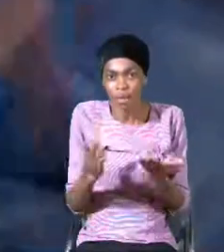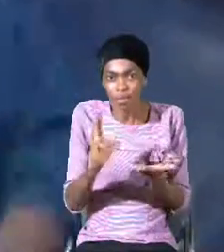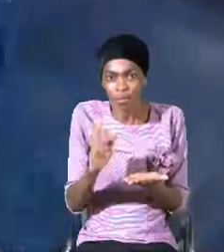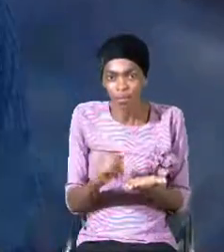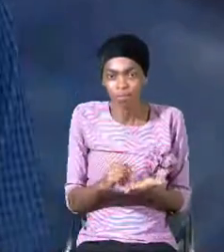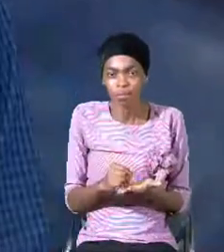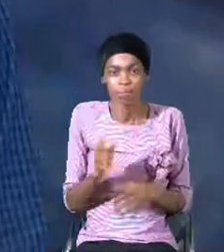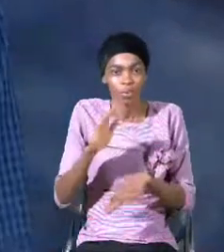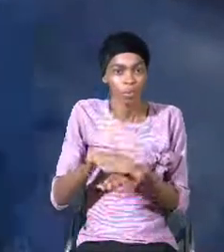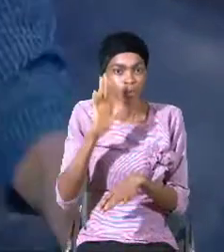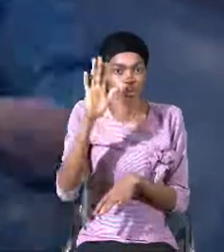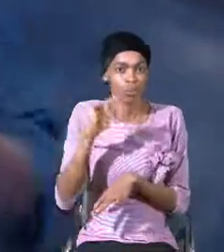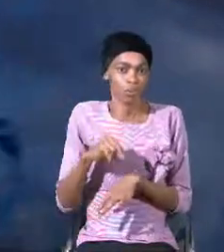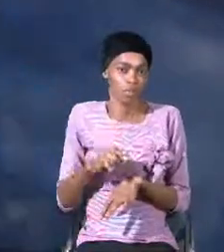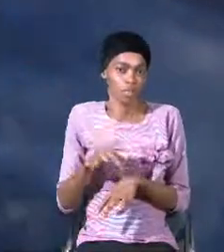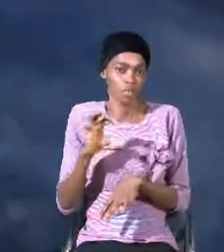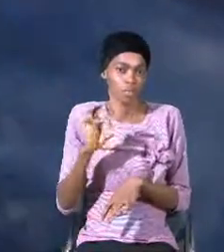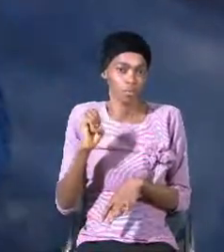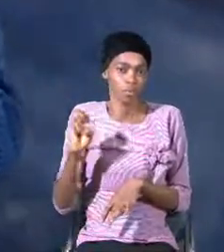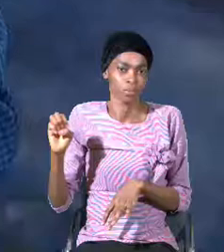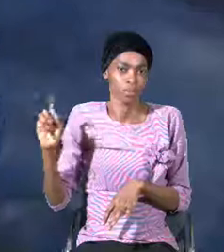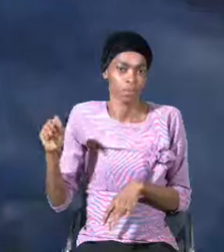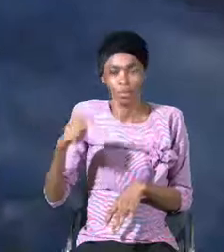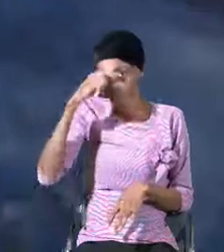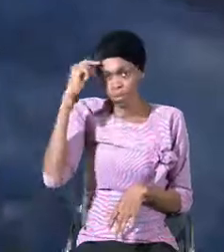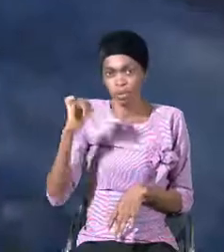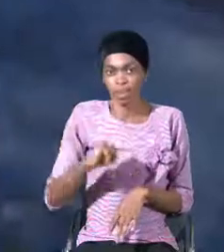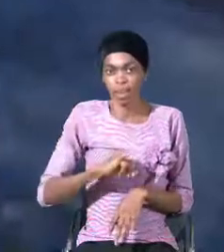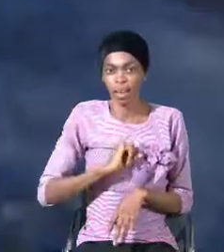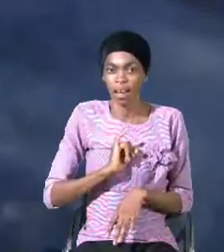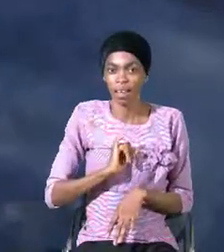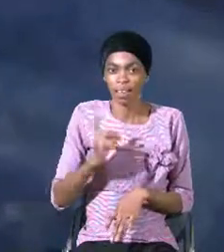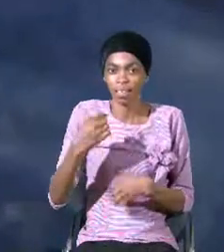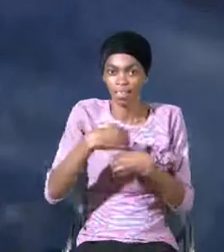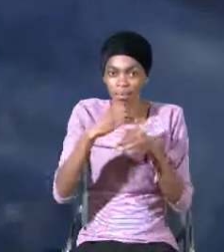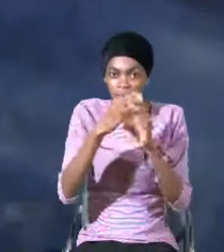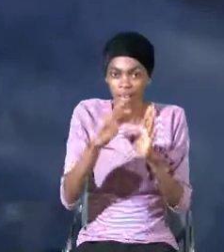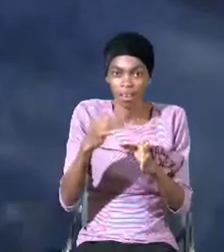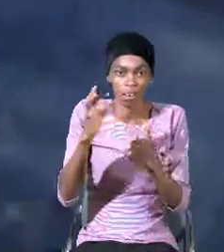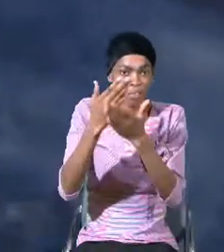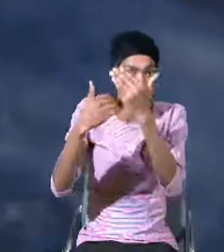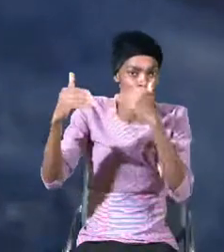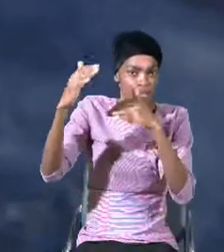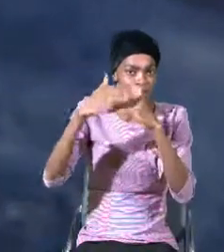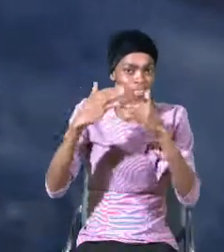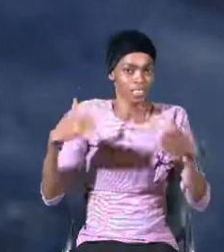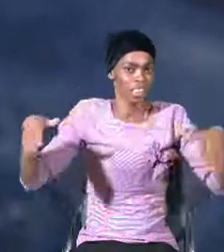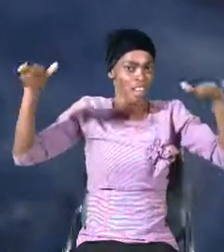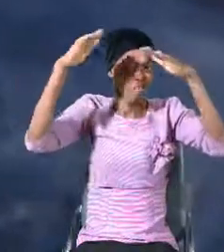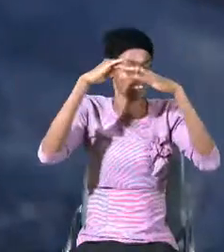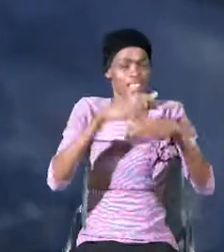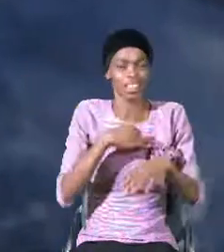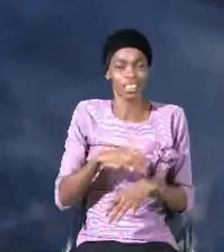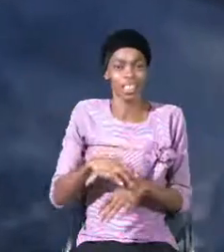debout, sur tes pieds, car moi, le Créateur du ciel et de la